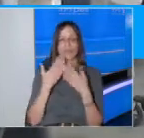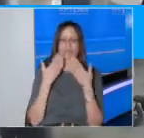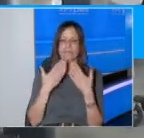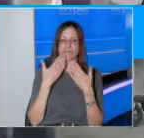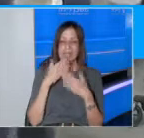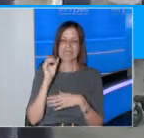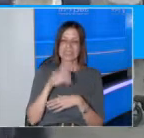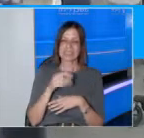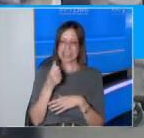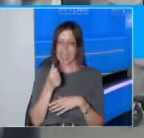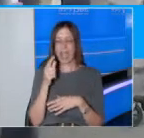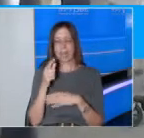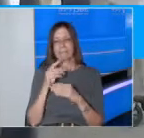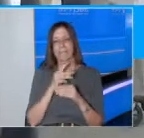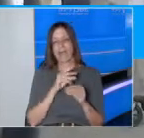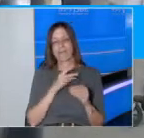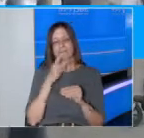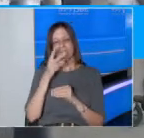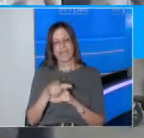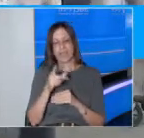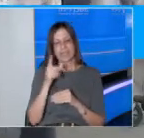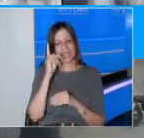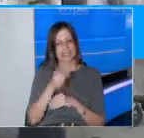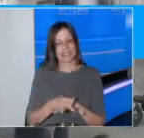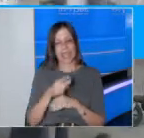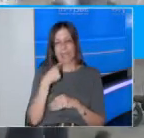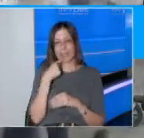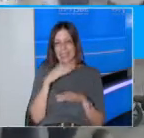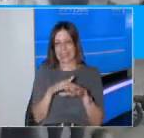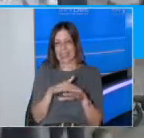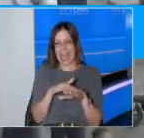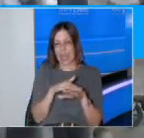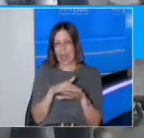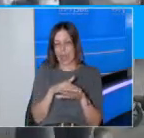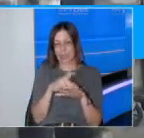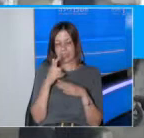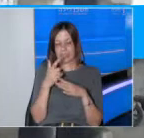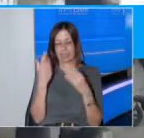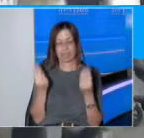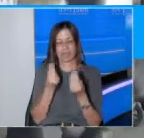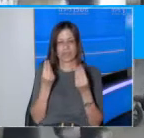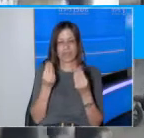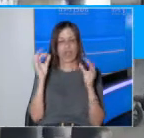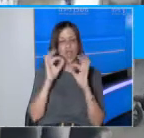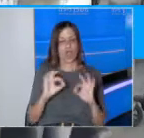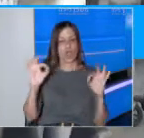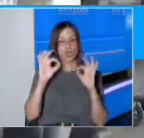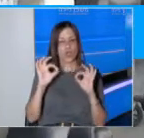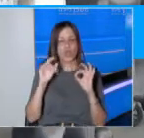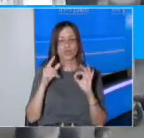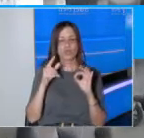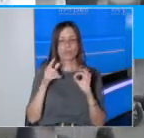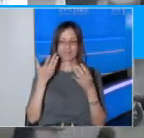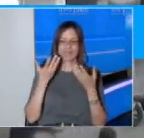הגזרה. אמירת הסליחות, האירוע הקדוש הזה, שהוא למעשה לבני עדות ספרד, הם התחילו כבר